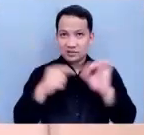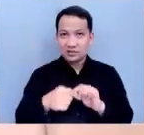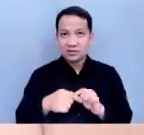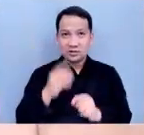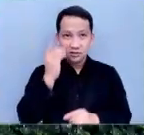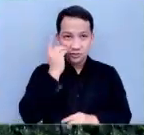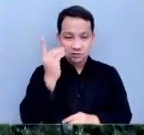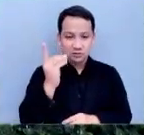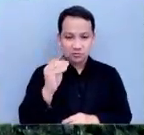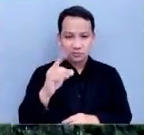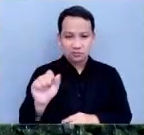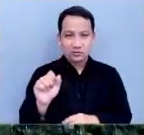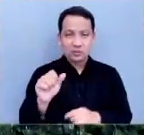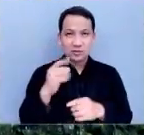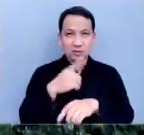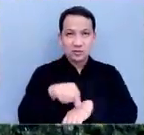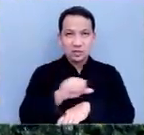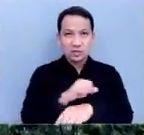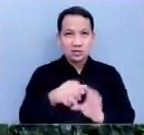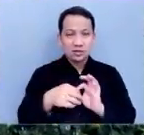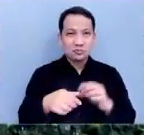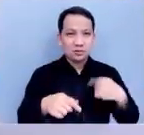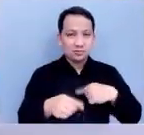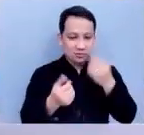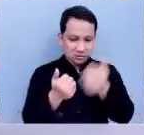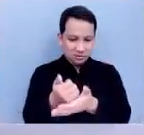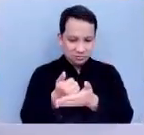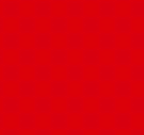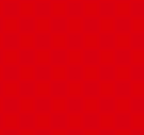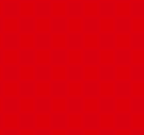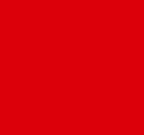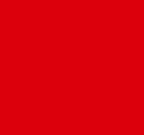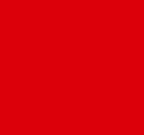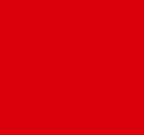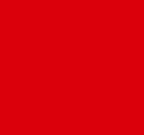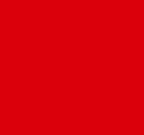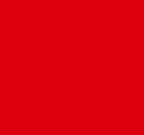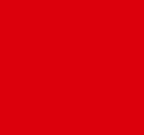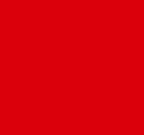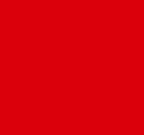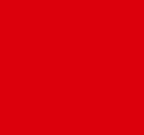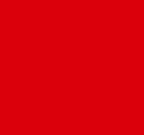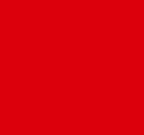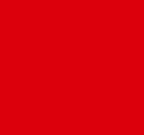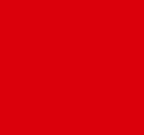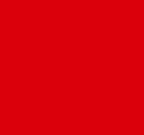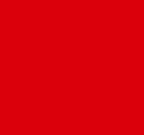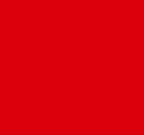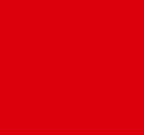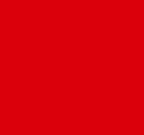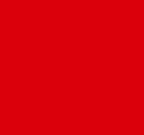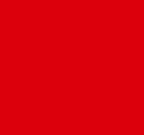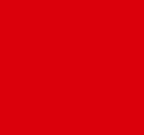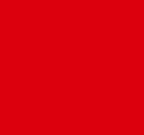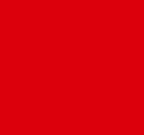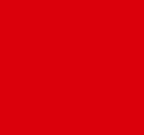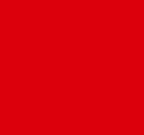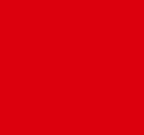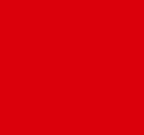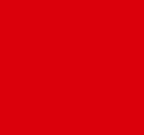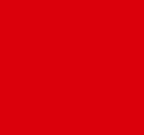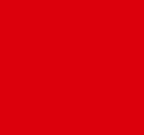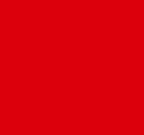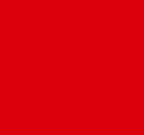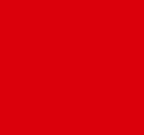Dex. Tinuruan mo kami tungkol sa kuto. Mga kapatid, Gretchen Ho po, huwag maging huli at